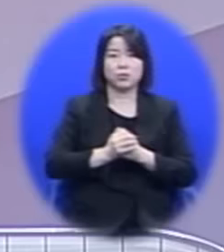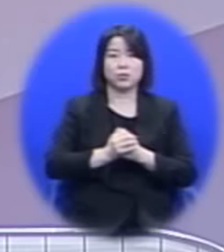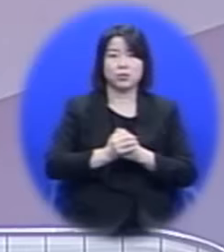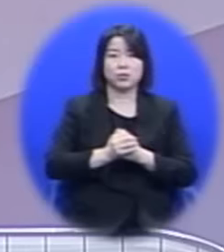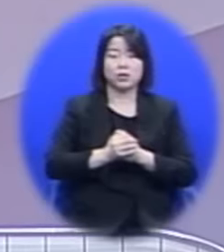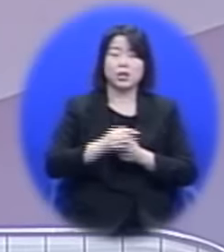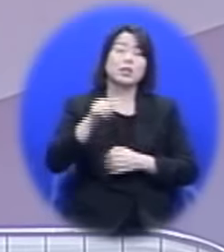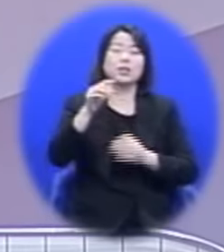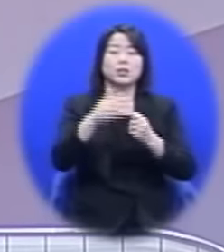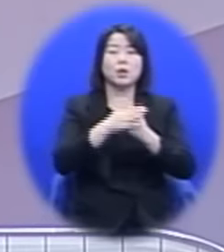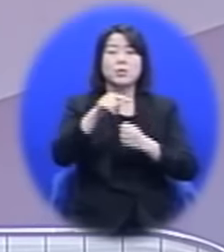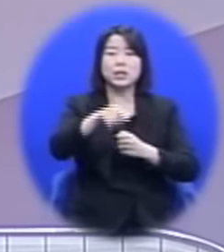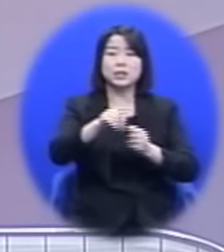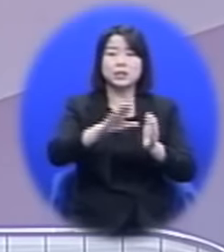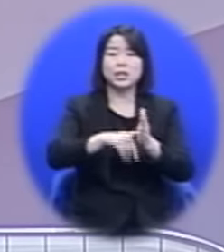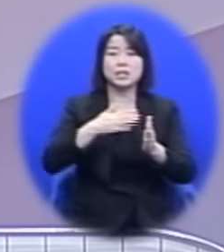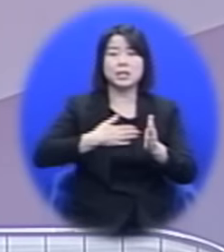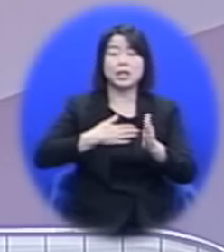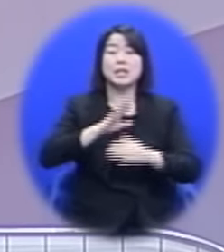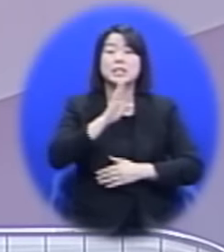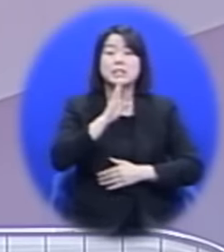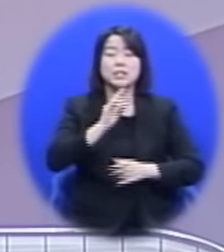느껴지더라고요. 그게 그때의 제 실상이에요.